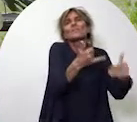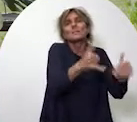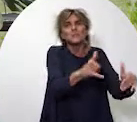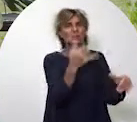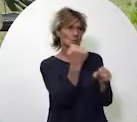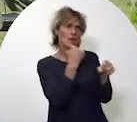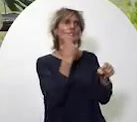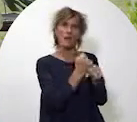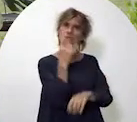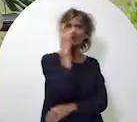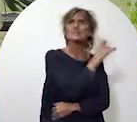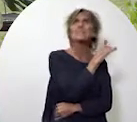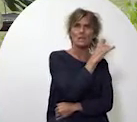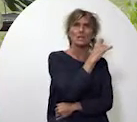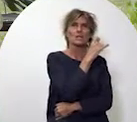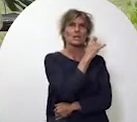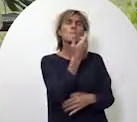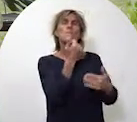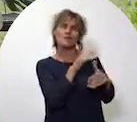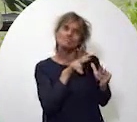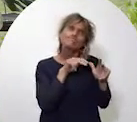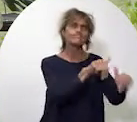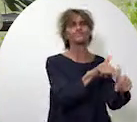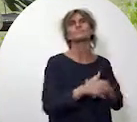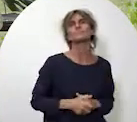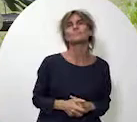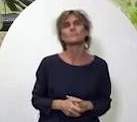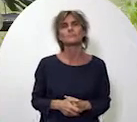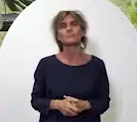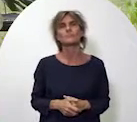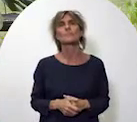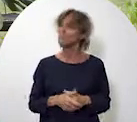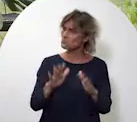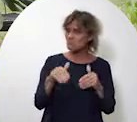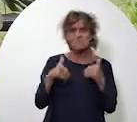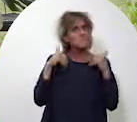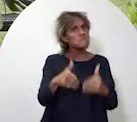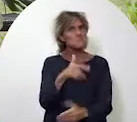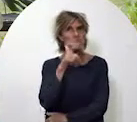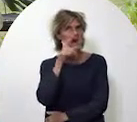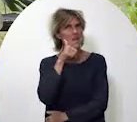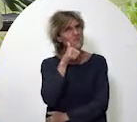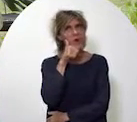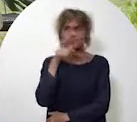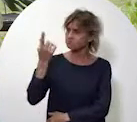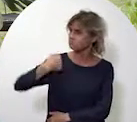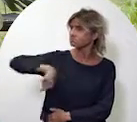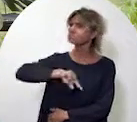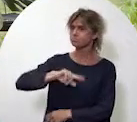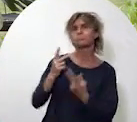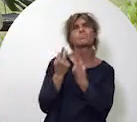des difficultés subsistent encore en certains points du territoire nous poursuivons donc nos